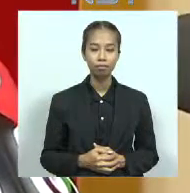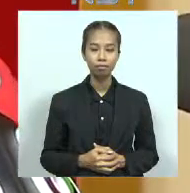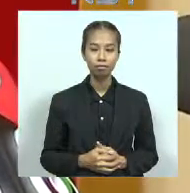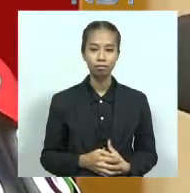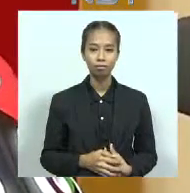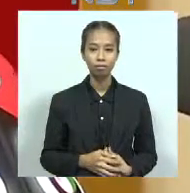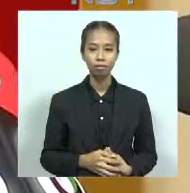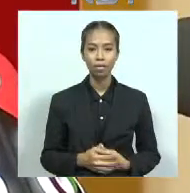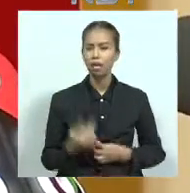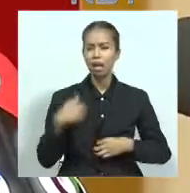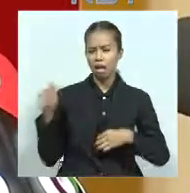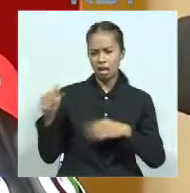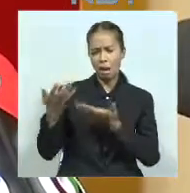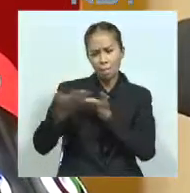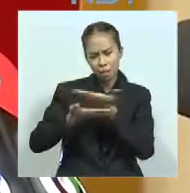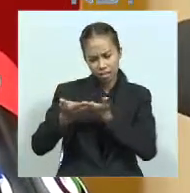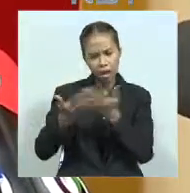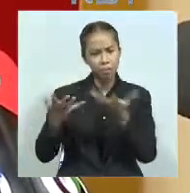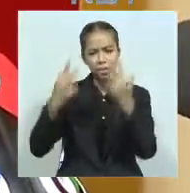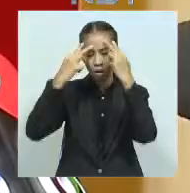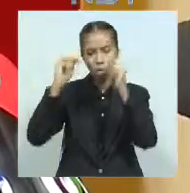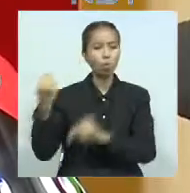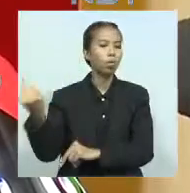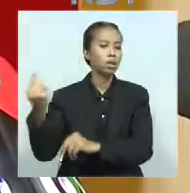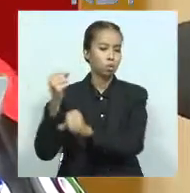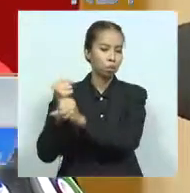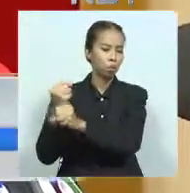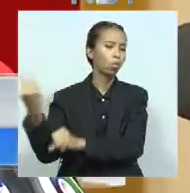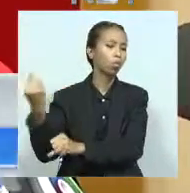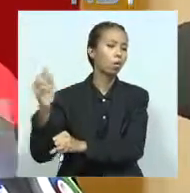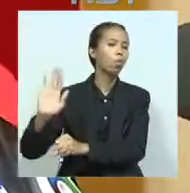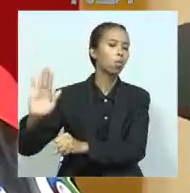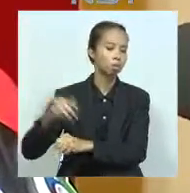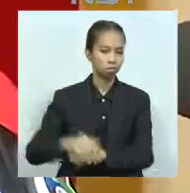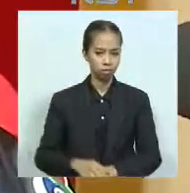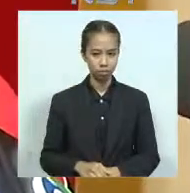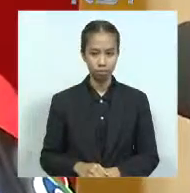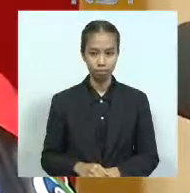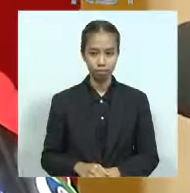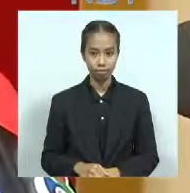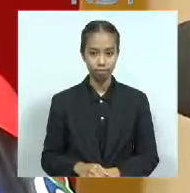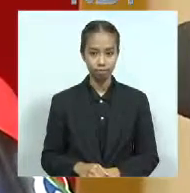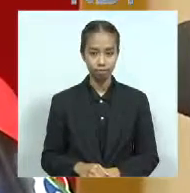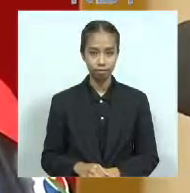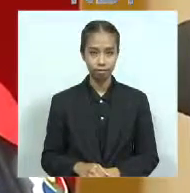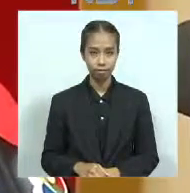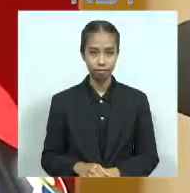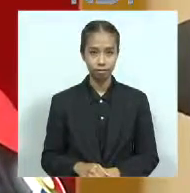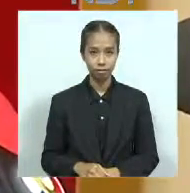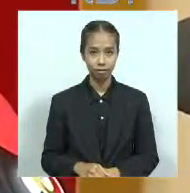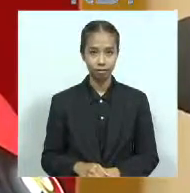ไม่ปรึกษานายกทำคนเดียวนะนายกฝึกนายก